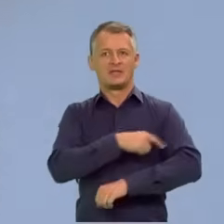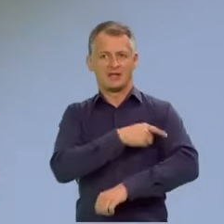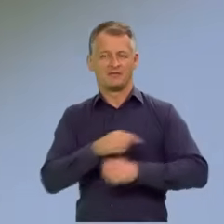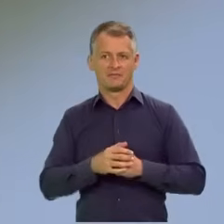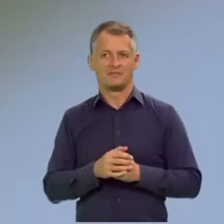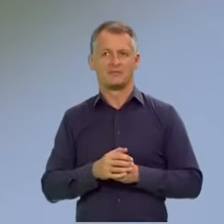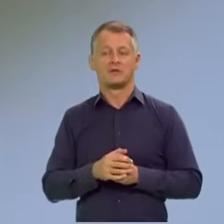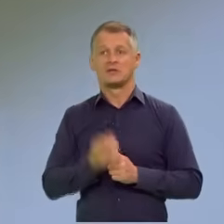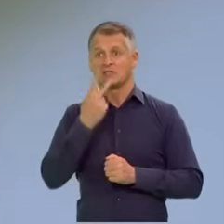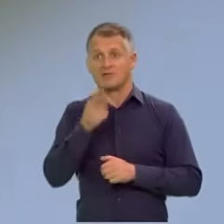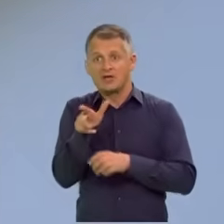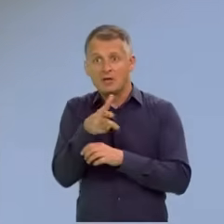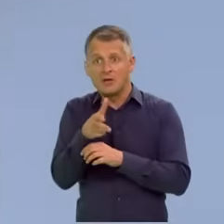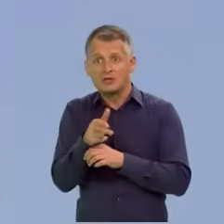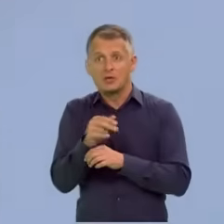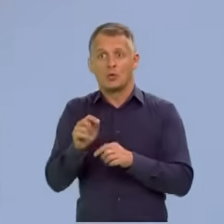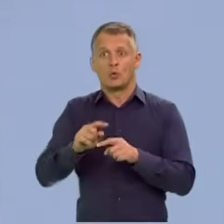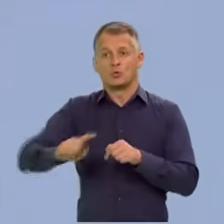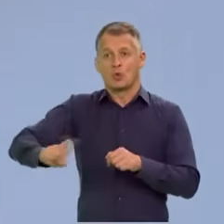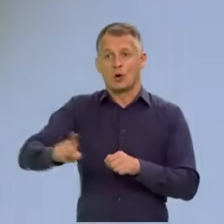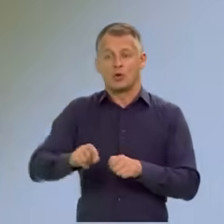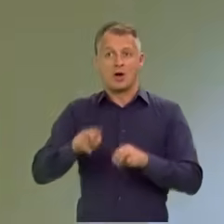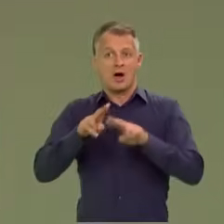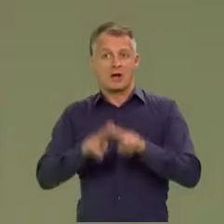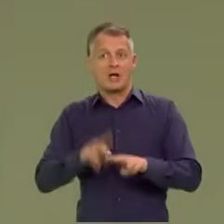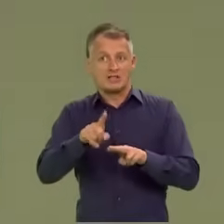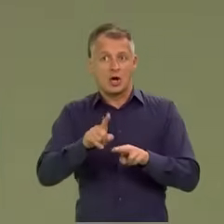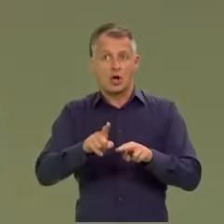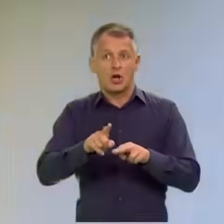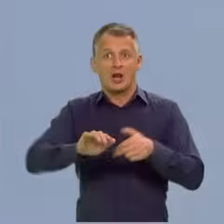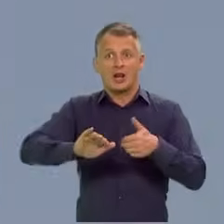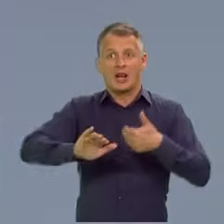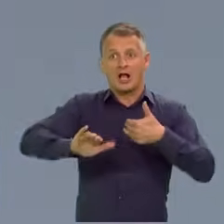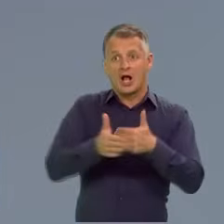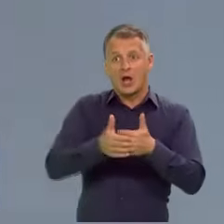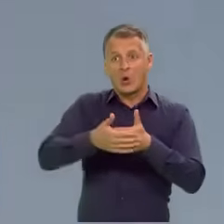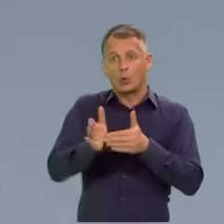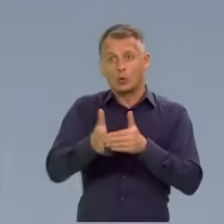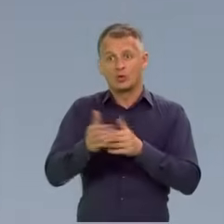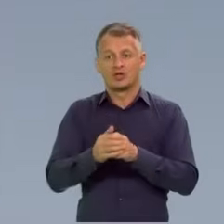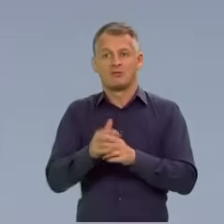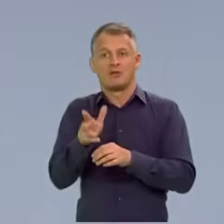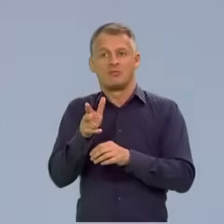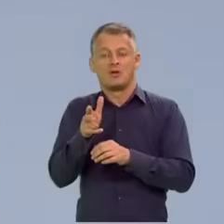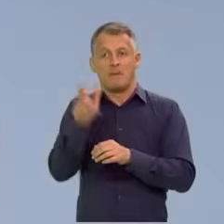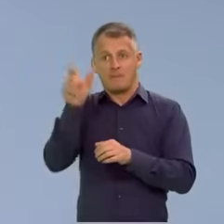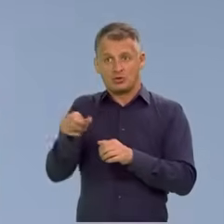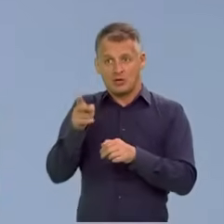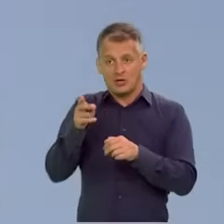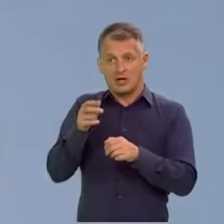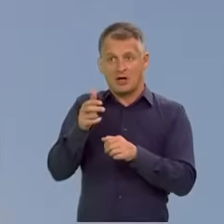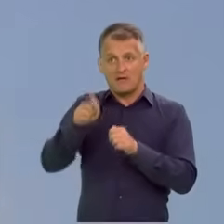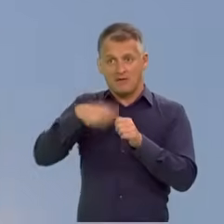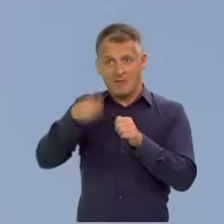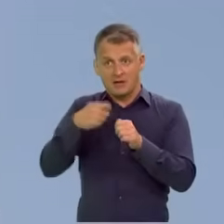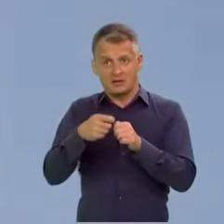În imagini se vede cum șobolanul stă nemișcat lângă una dintre ușile secției. Imaginile au fost surprinse de un pacient, tot el fiind și cel care a